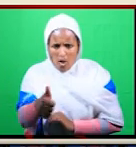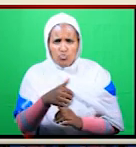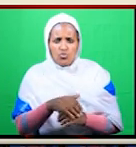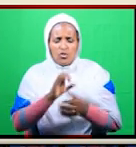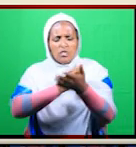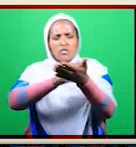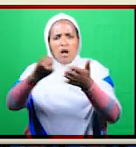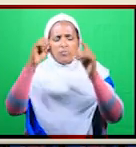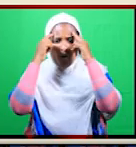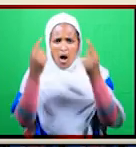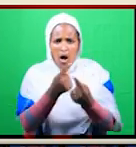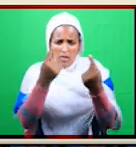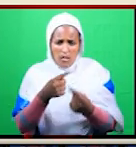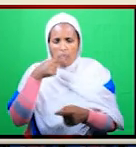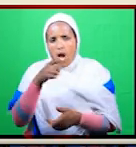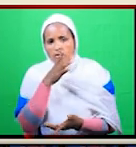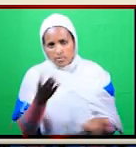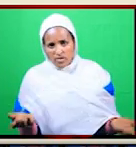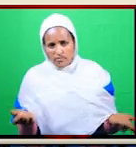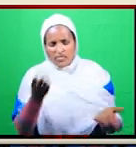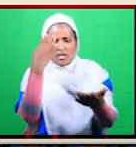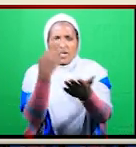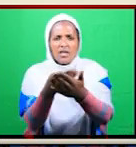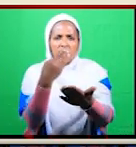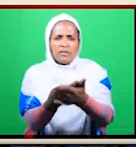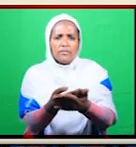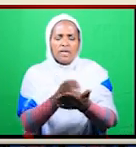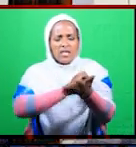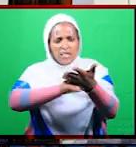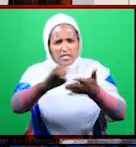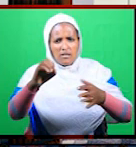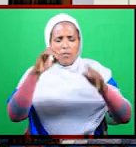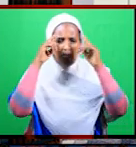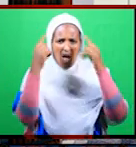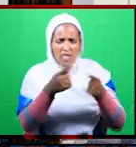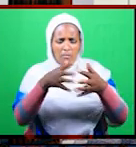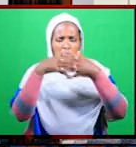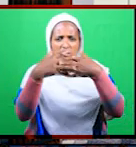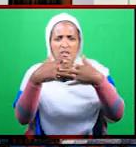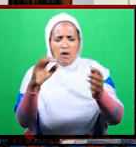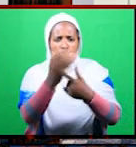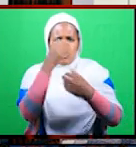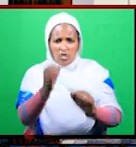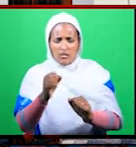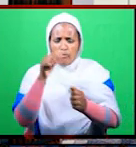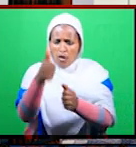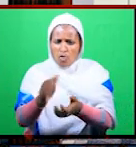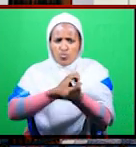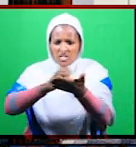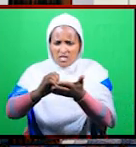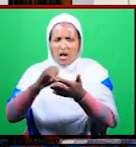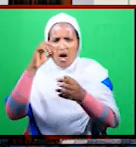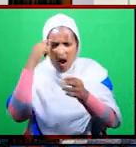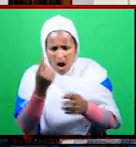በራሱ ጻድቅም ኃጥእም አያስብልም። ገንዘብ የጽድቅም የኃጢአትም መሳሪያ መሆን ይችላል እንጂ በራሱ